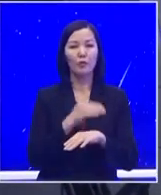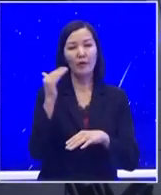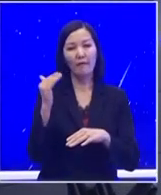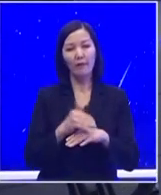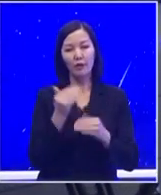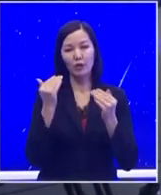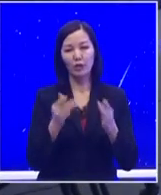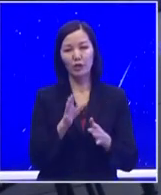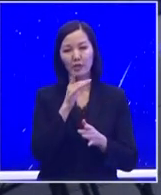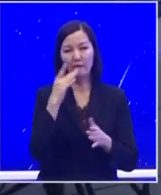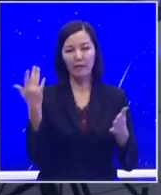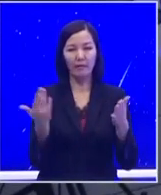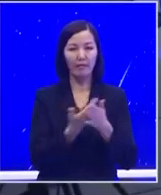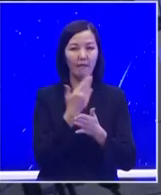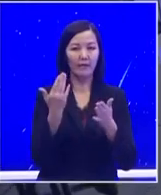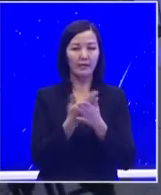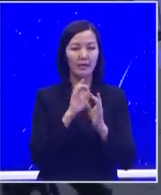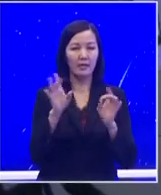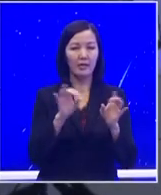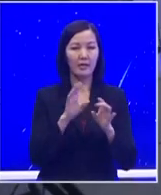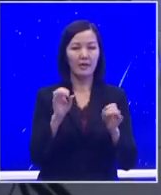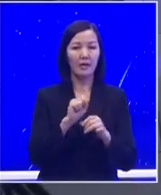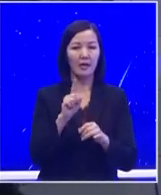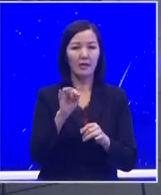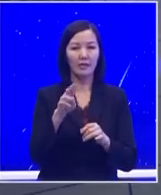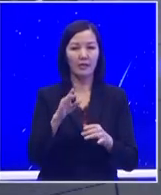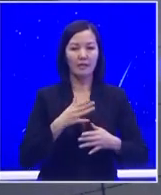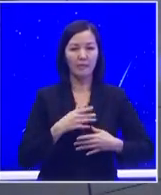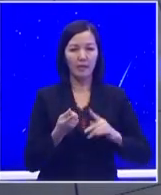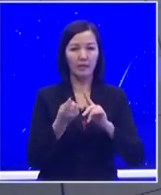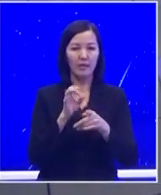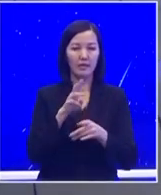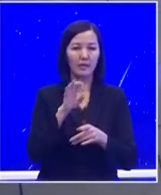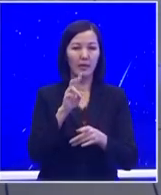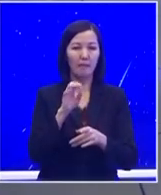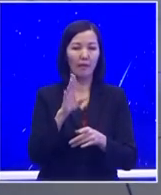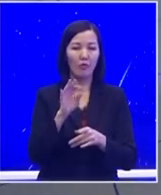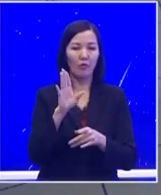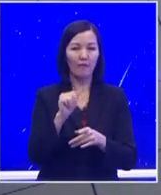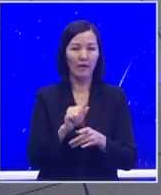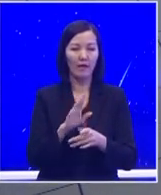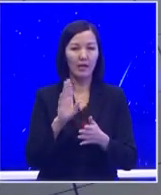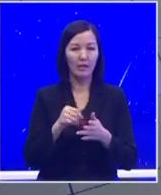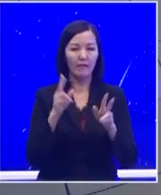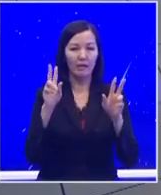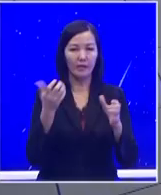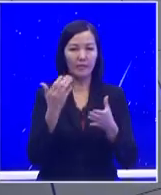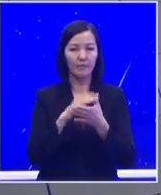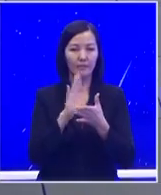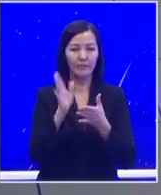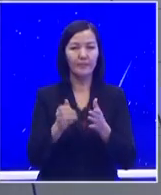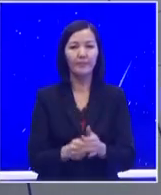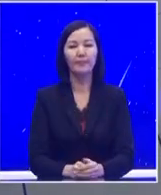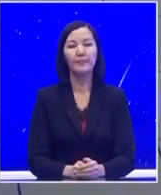Добрый вечер, в эфире телеканала ЖТСУ. Время новостей. С вами Азат Джумаханов, и сурдоперевод обеспечивает Айгуль Стамбекова. Смотрите